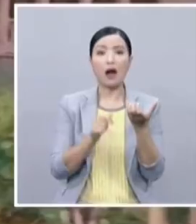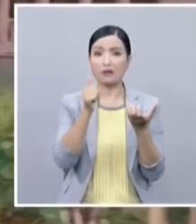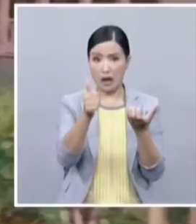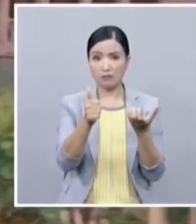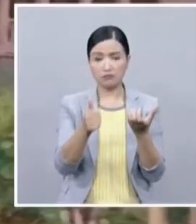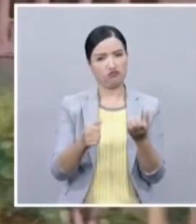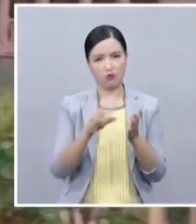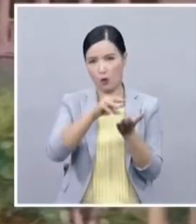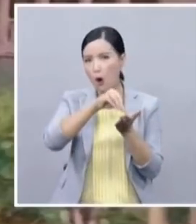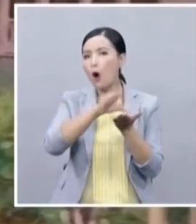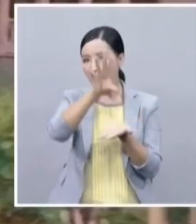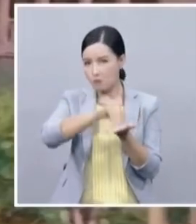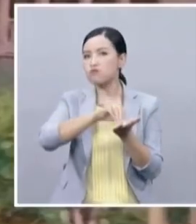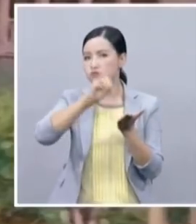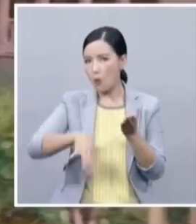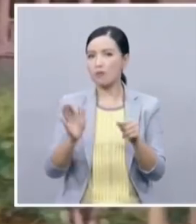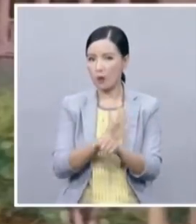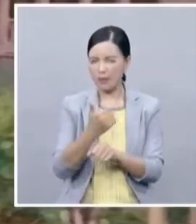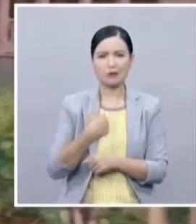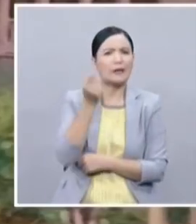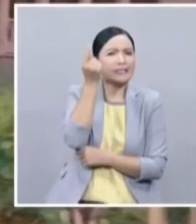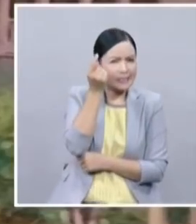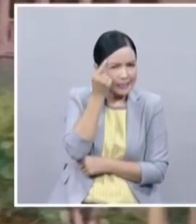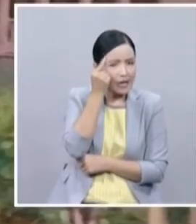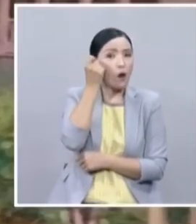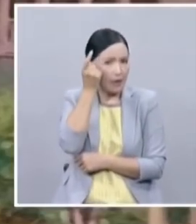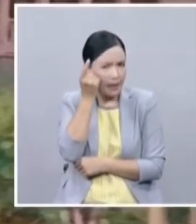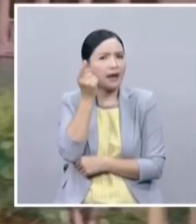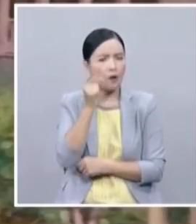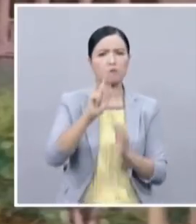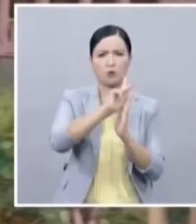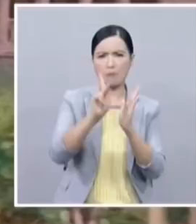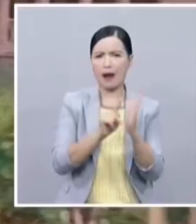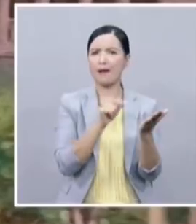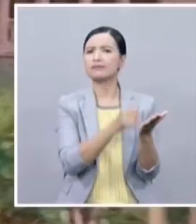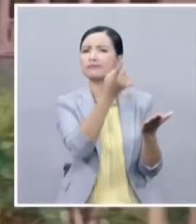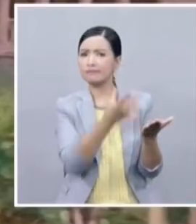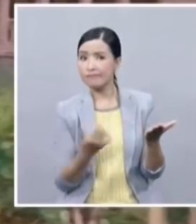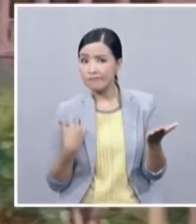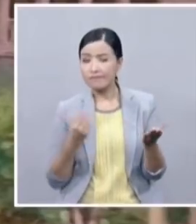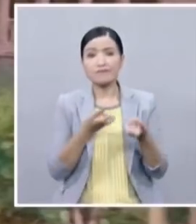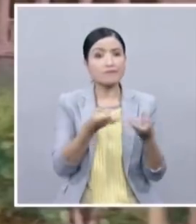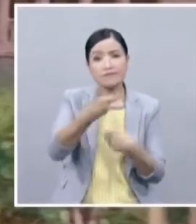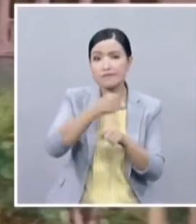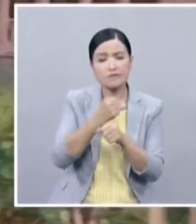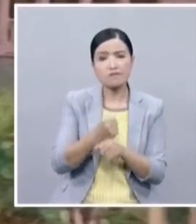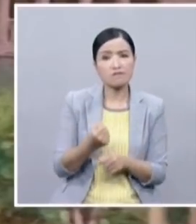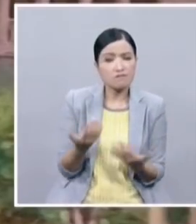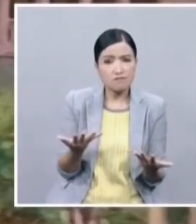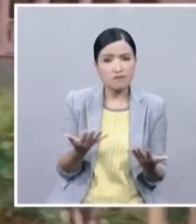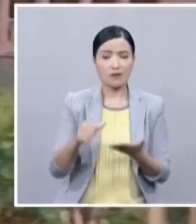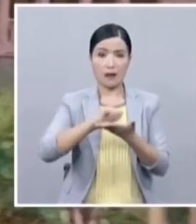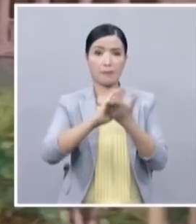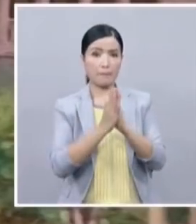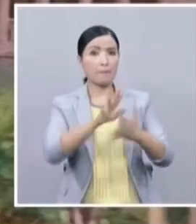นะครับเพราะนั้นต้องคิดต้องเข้าใจนะว่าเรามีกฎหมายอย่างไรนะเรามีวิธีการปฏิบัติอย่างไรเราได้มี